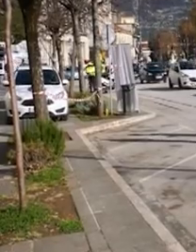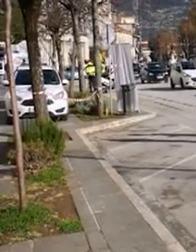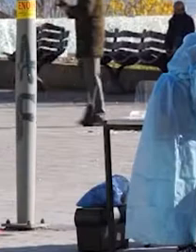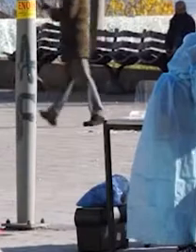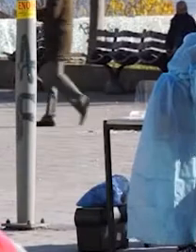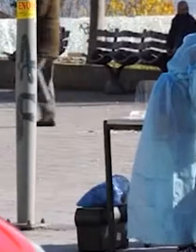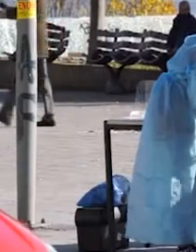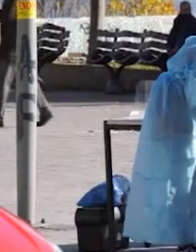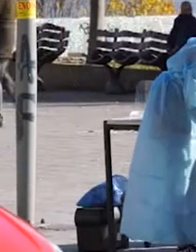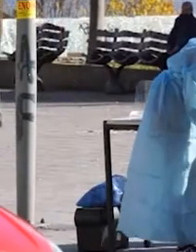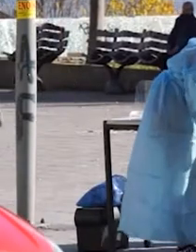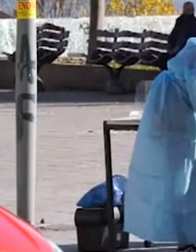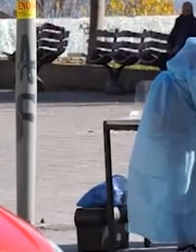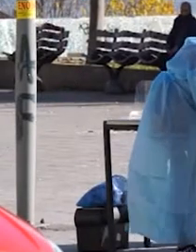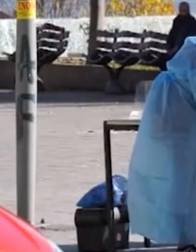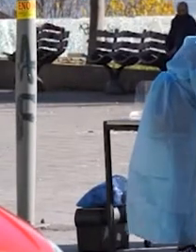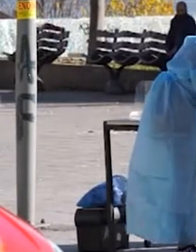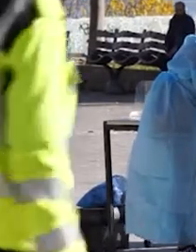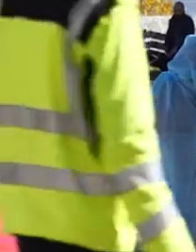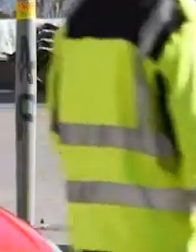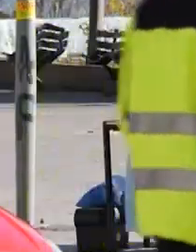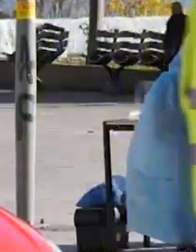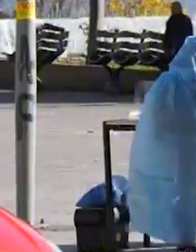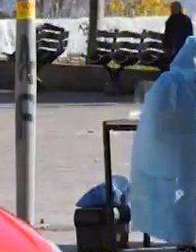5.764 συνολικά στη χώρα. Σε ό,τι αφορά την Ήπειρο,